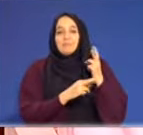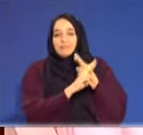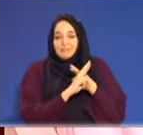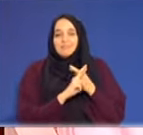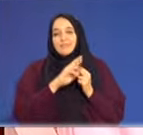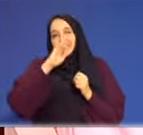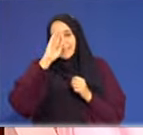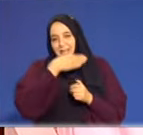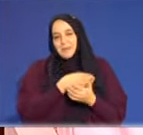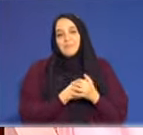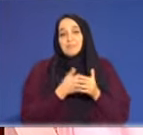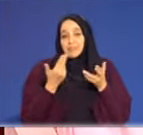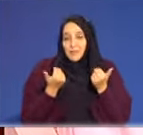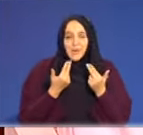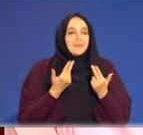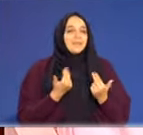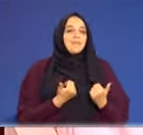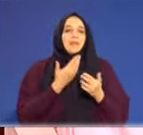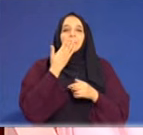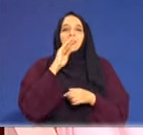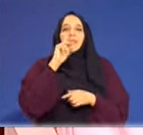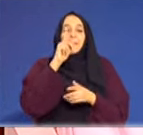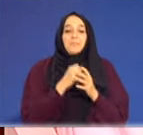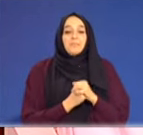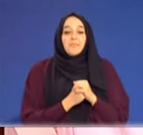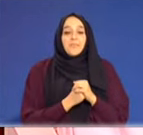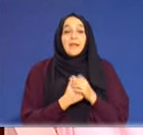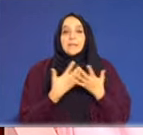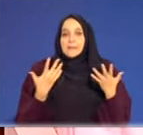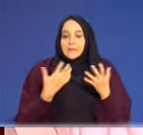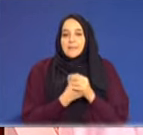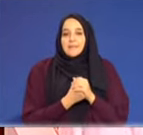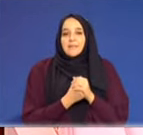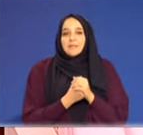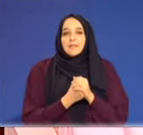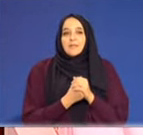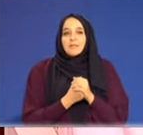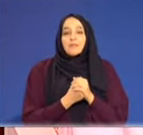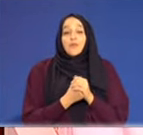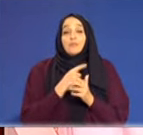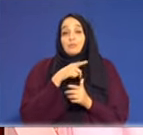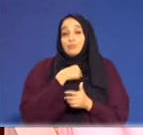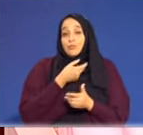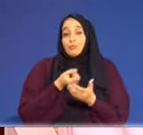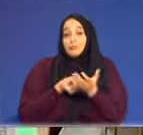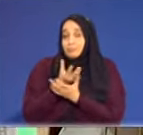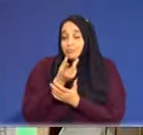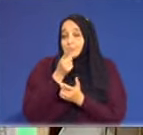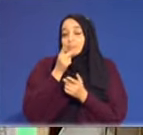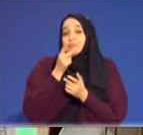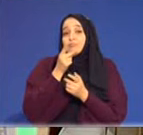الله. حالك دكتور؟ بخير وأنت بخير؟ الحمد لله. الحمد لله. إذن دكتور، نتواصل مع المشاهد الكريم من خلال